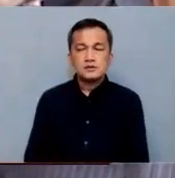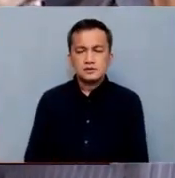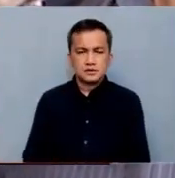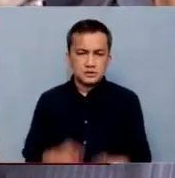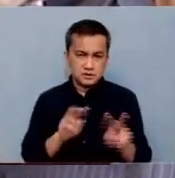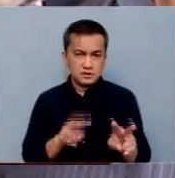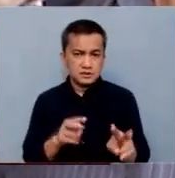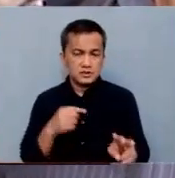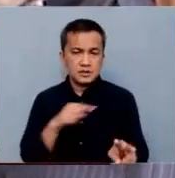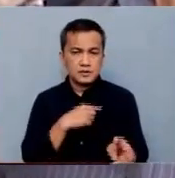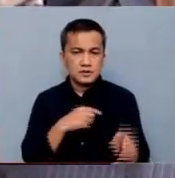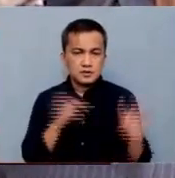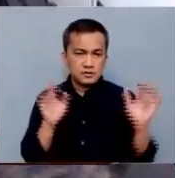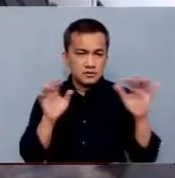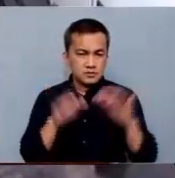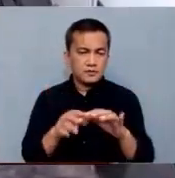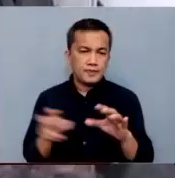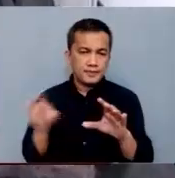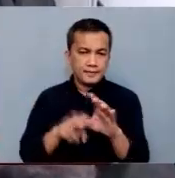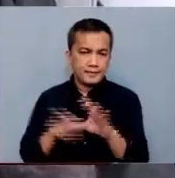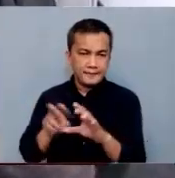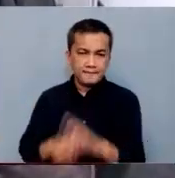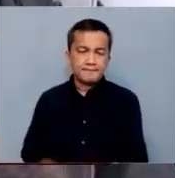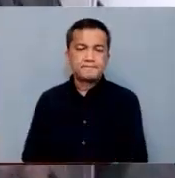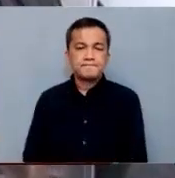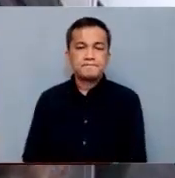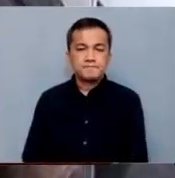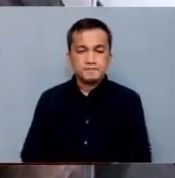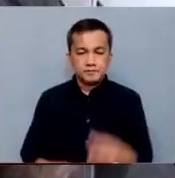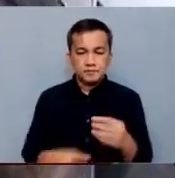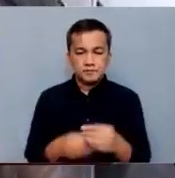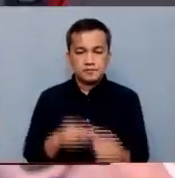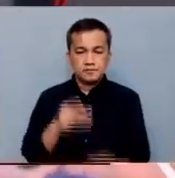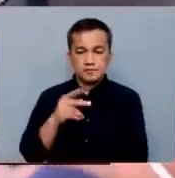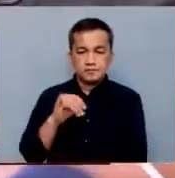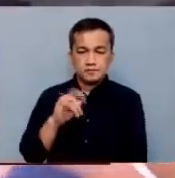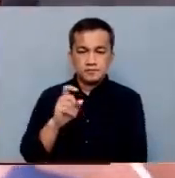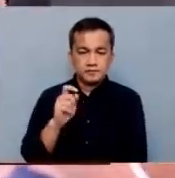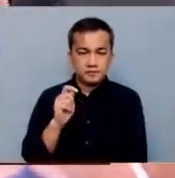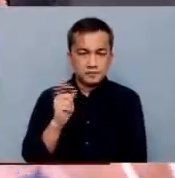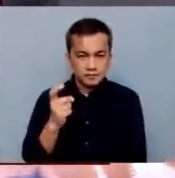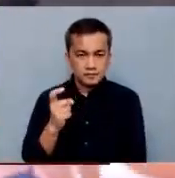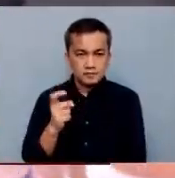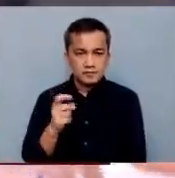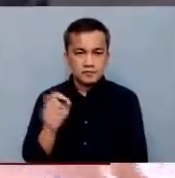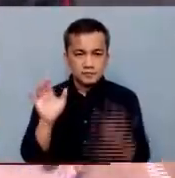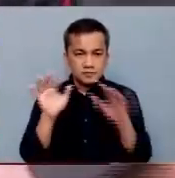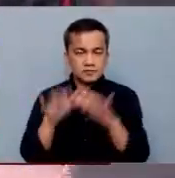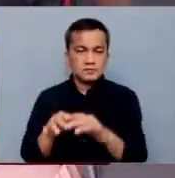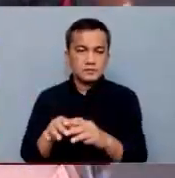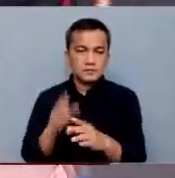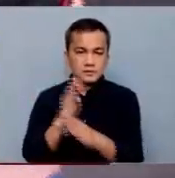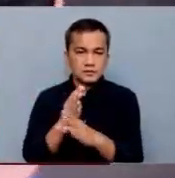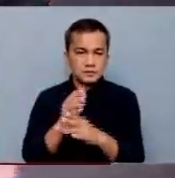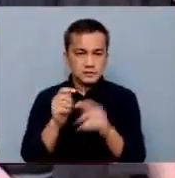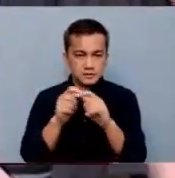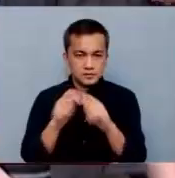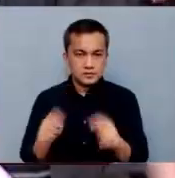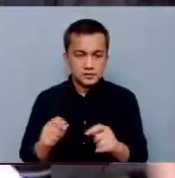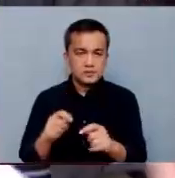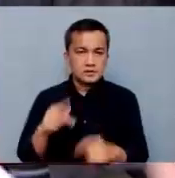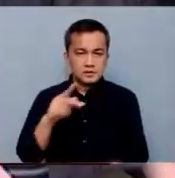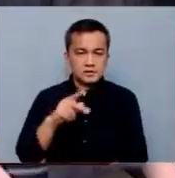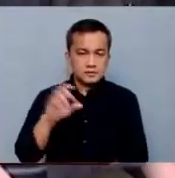yung dagsa ng pasahero. Bukod sa PITX, dagsa rin ang mga pasahero sa isang pang bus terminal sa Pasay.